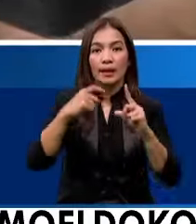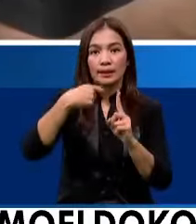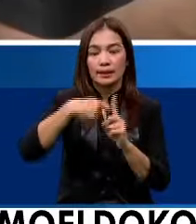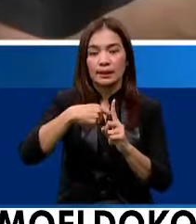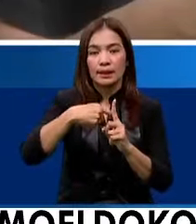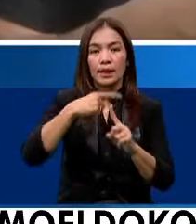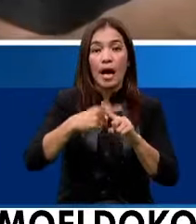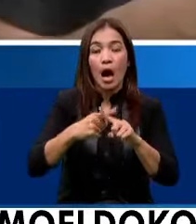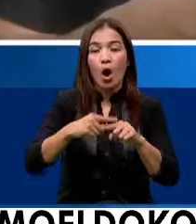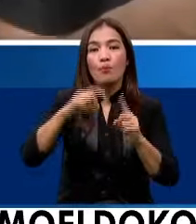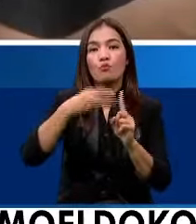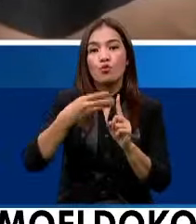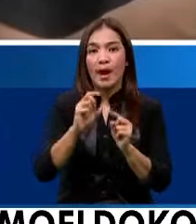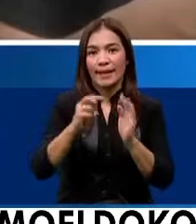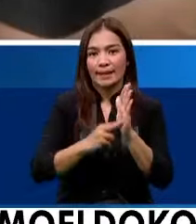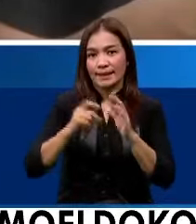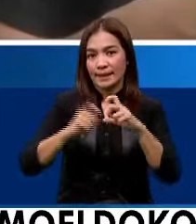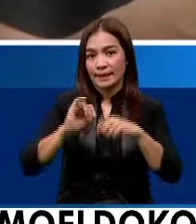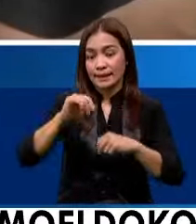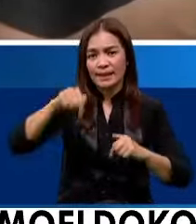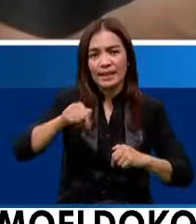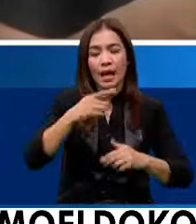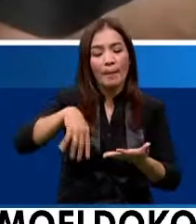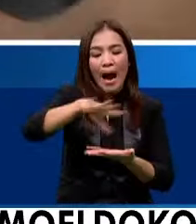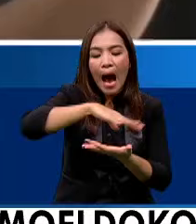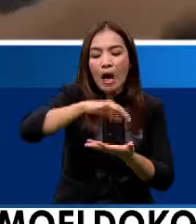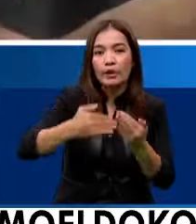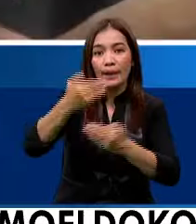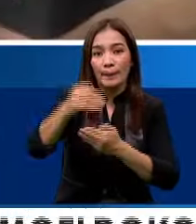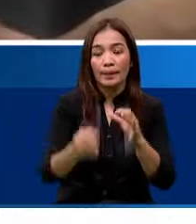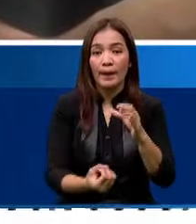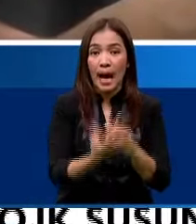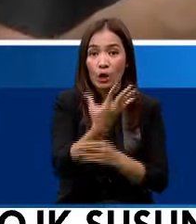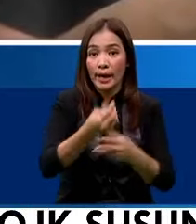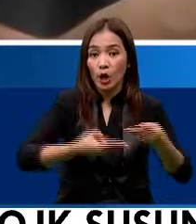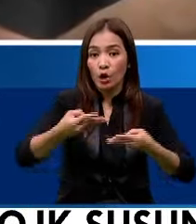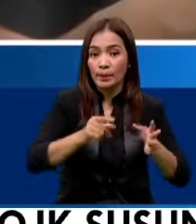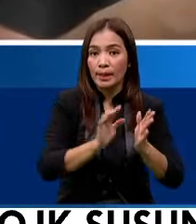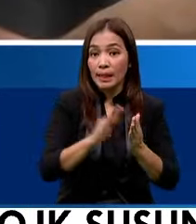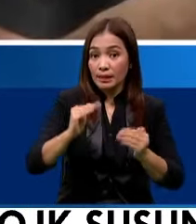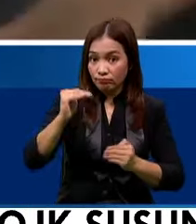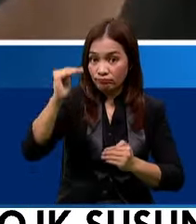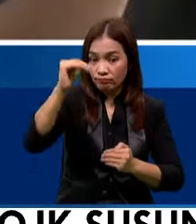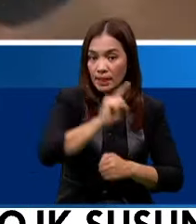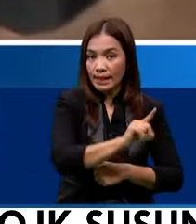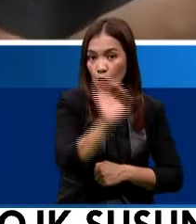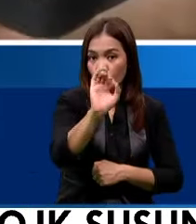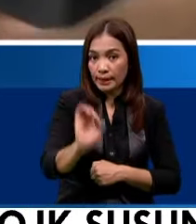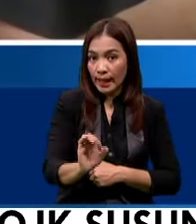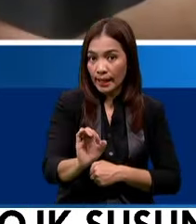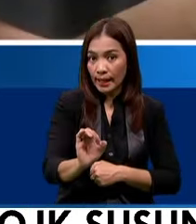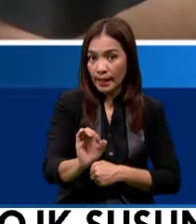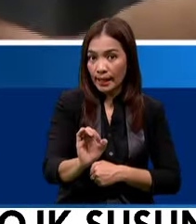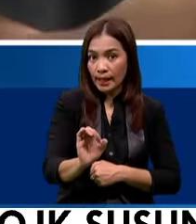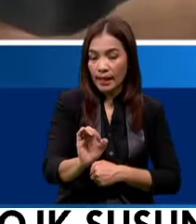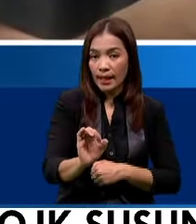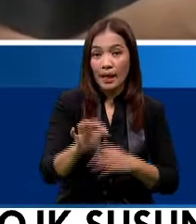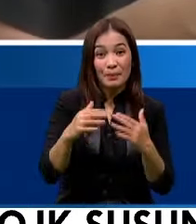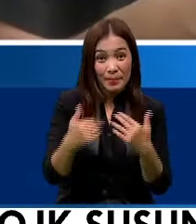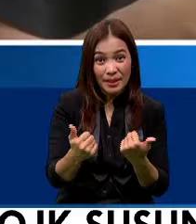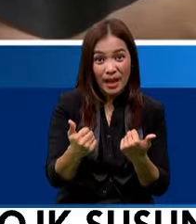jadi ukuran mengenai bagaimana sih dampak kemudian pertumbuhan ekonomi setiap 1%nya mampu secara inklusif handle